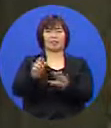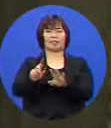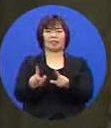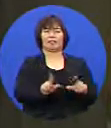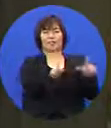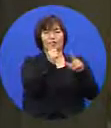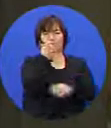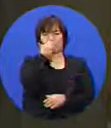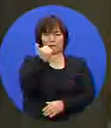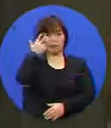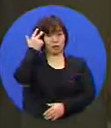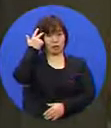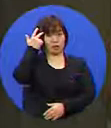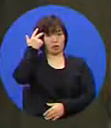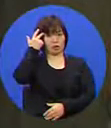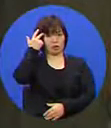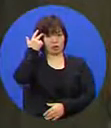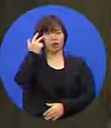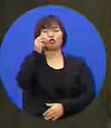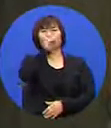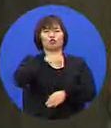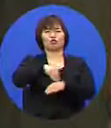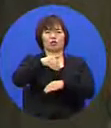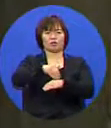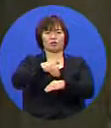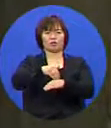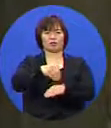있는 정신훈련을 저희들이